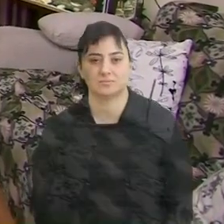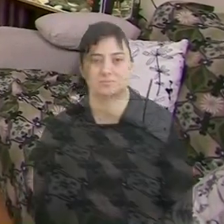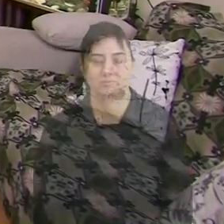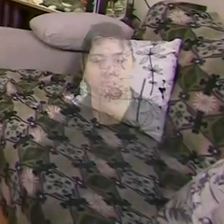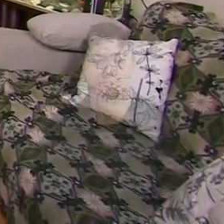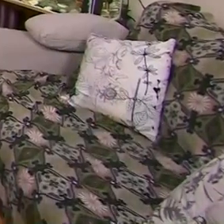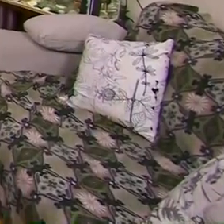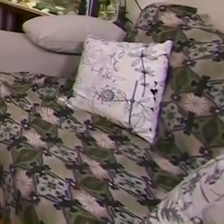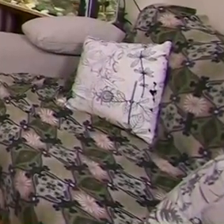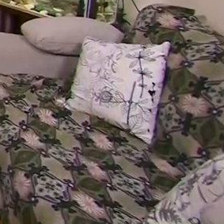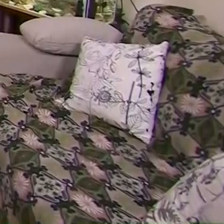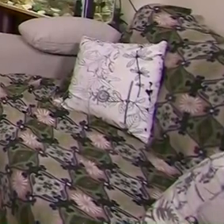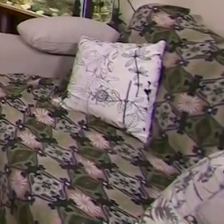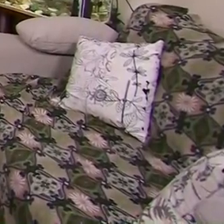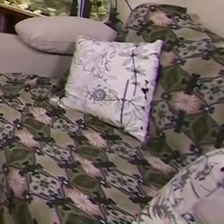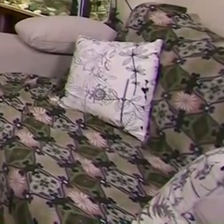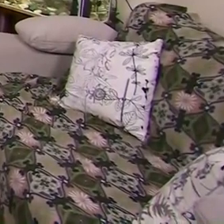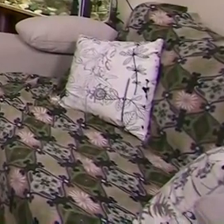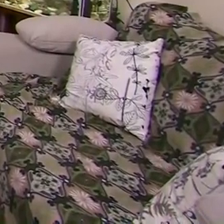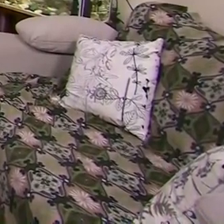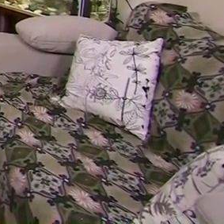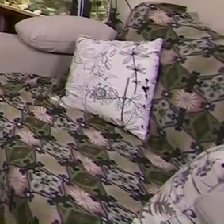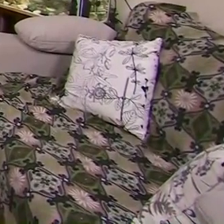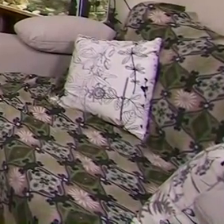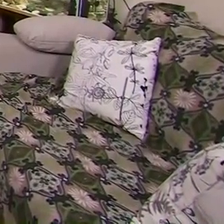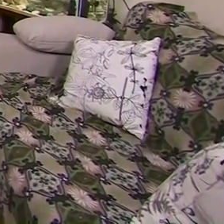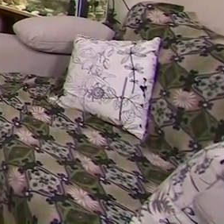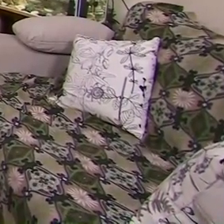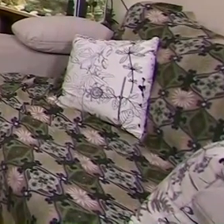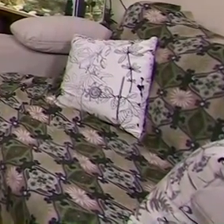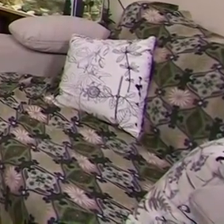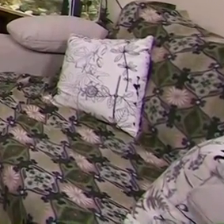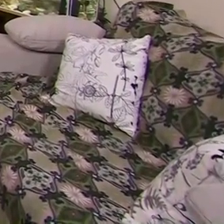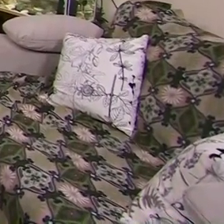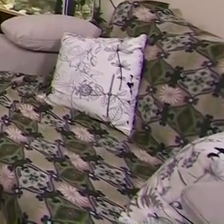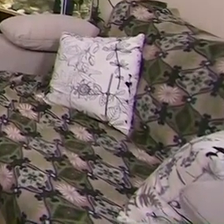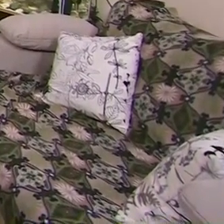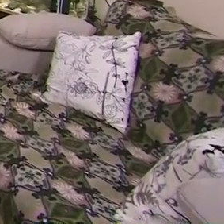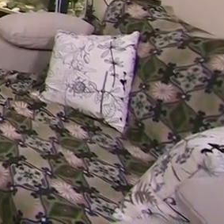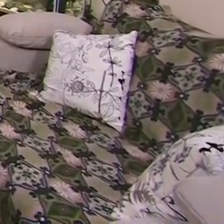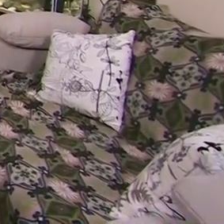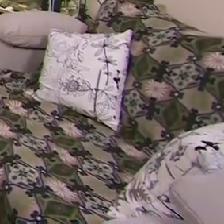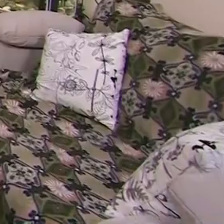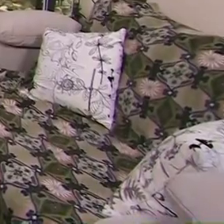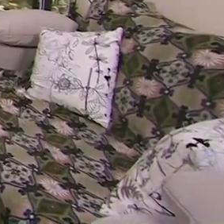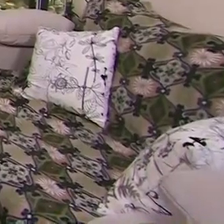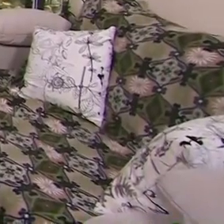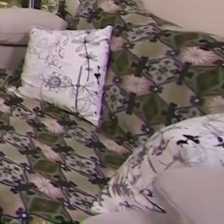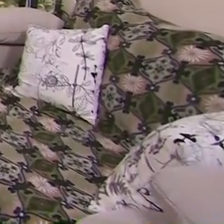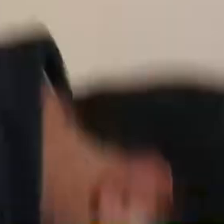Vallahi. Junior ayakkabılarını giydikten sonra terliklerini düzeltip çıktı. Veysel işi Junior'a yüklemenin keyfiyle koltuğa